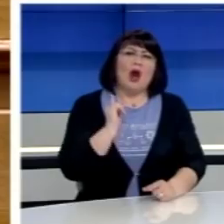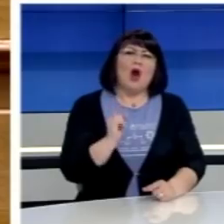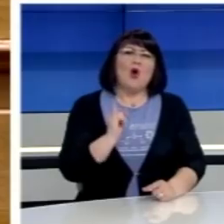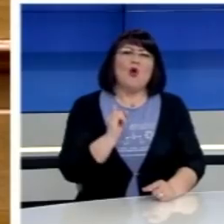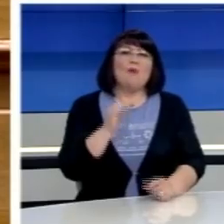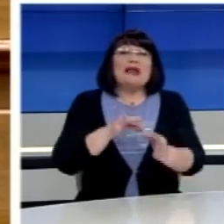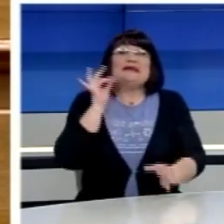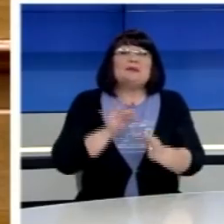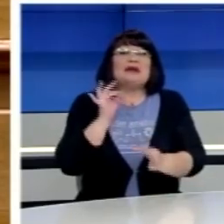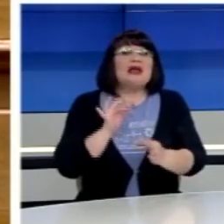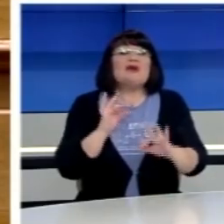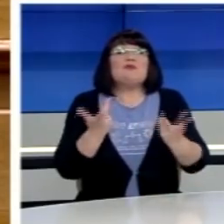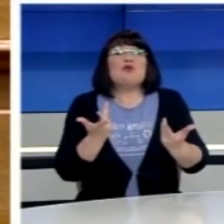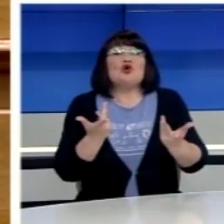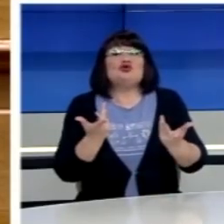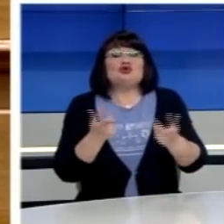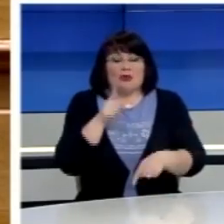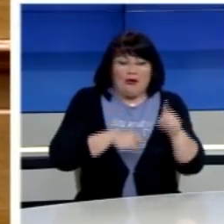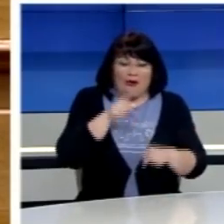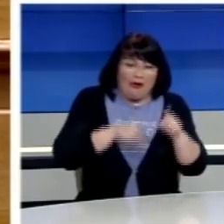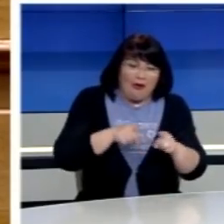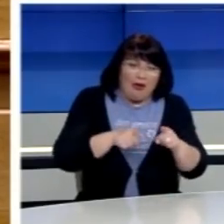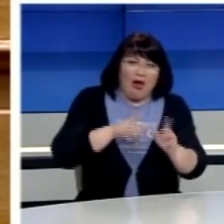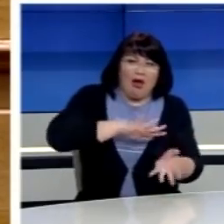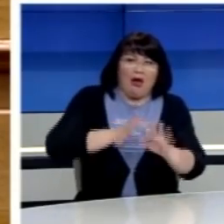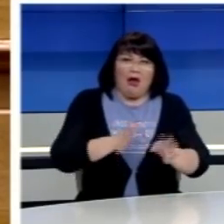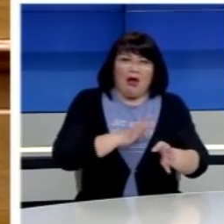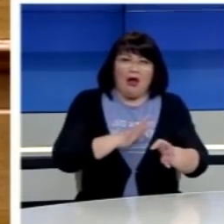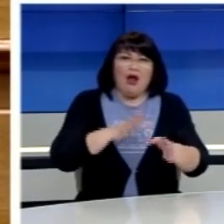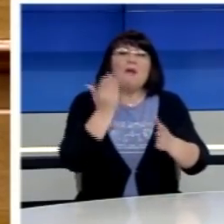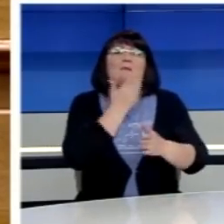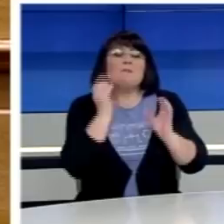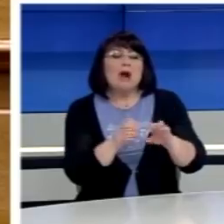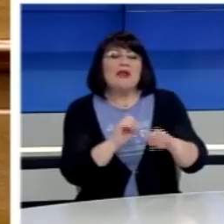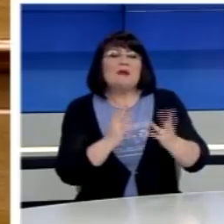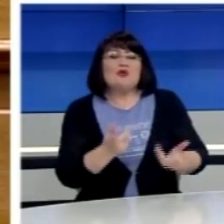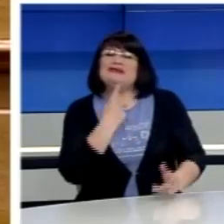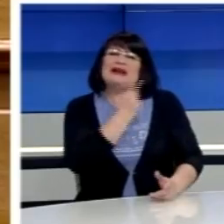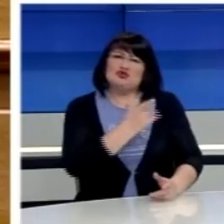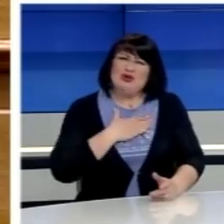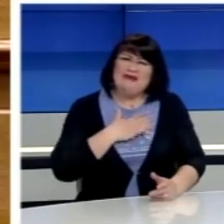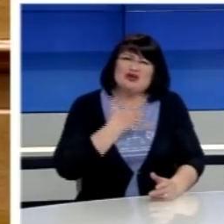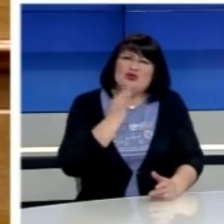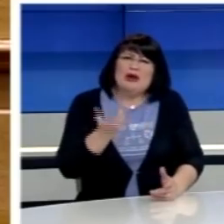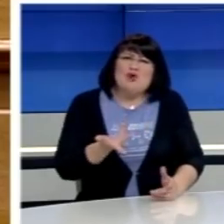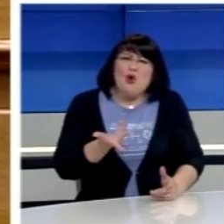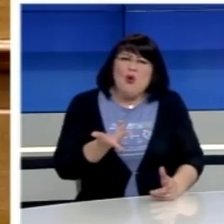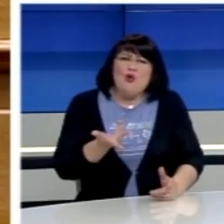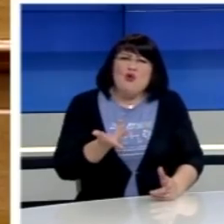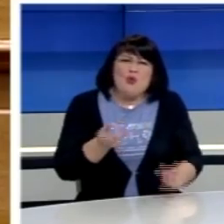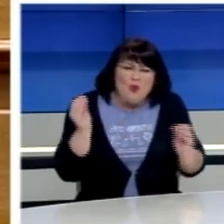τα μαθήματα από το Σεπτέμβριο εκ περιτροπής? Να σας ευχαριστήσουν για το ότι συνεχίζετε να